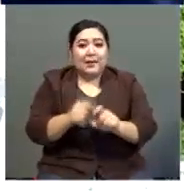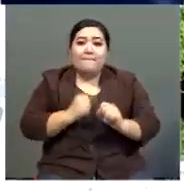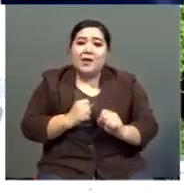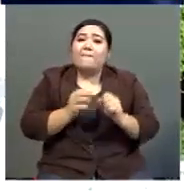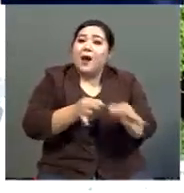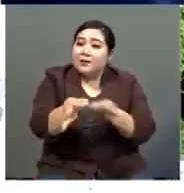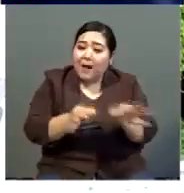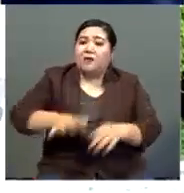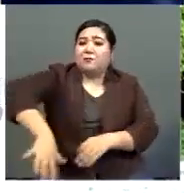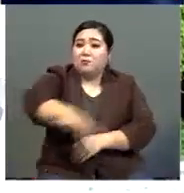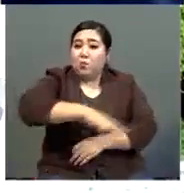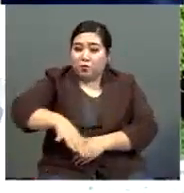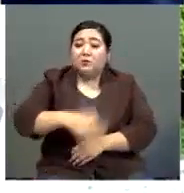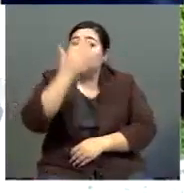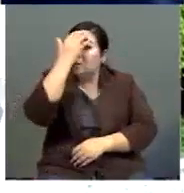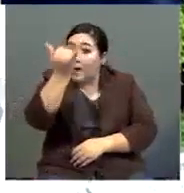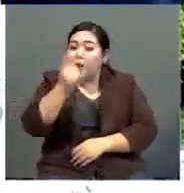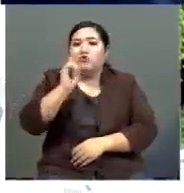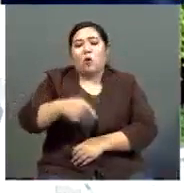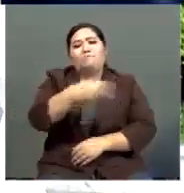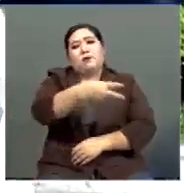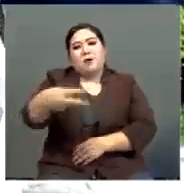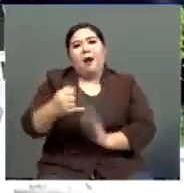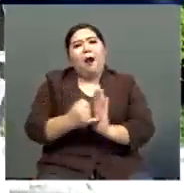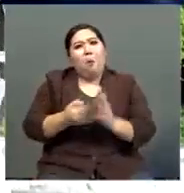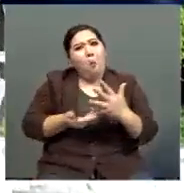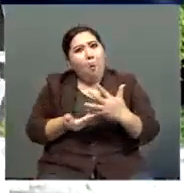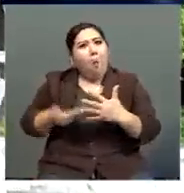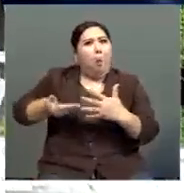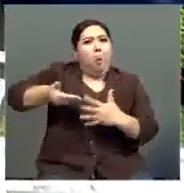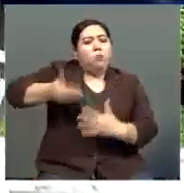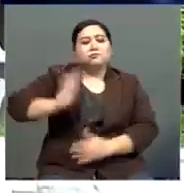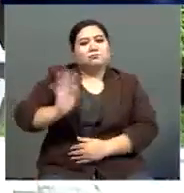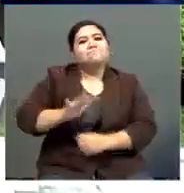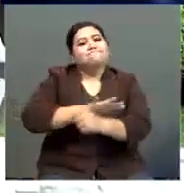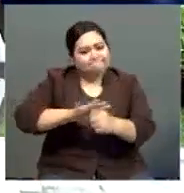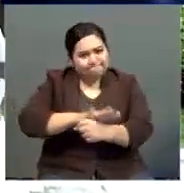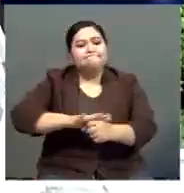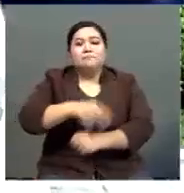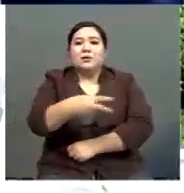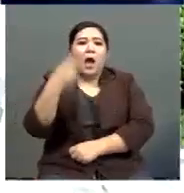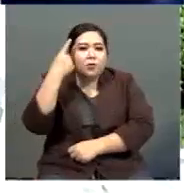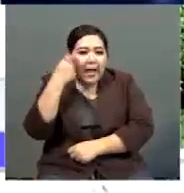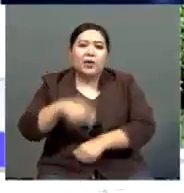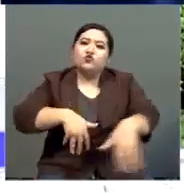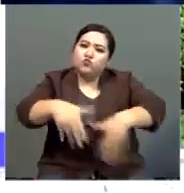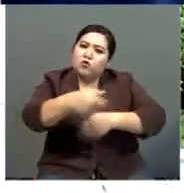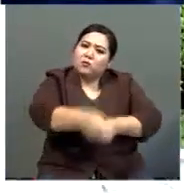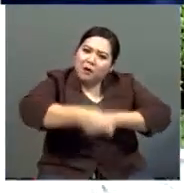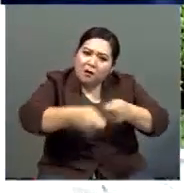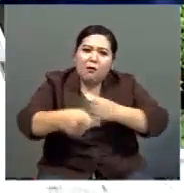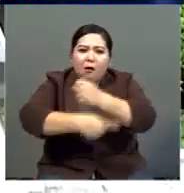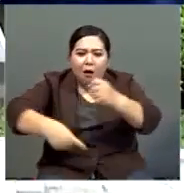ายทุกคนที่เกี่ยวข้องก็คือเราต้องใช้ภาษาที่ไม่สูงมากเกินไปนักเอาเป็นว่าชาวนาชาวสว